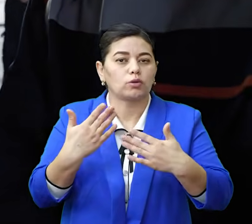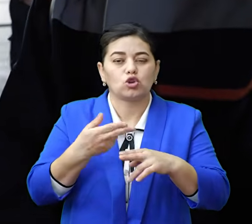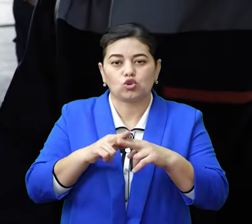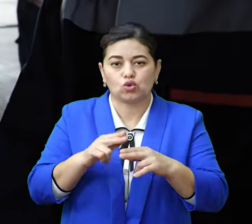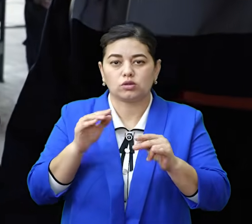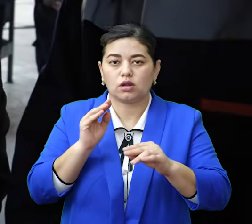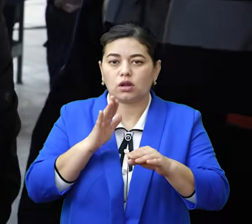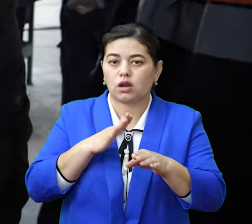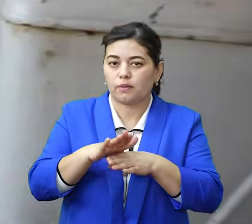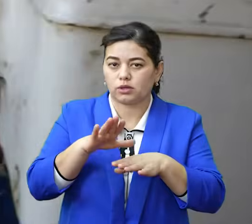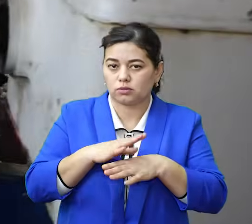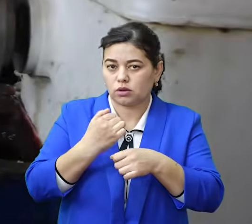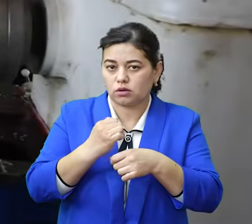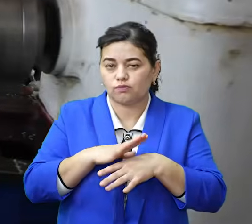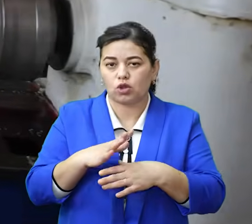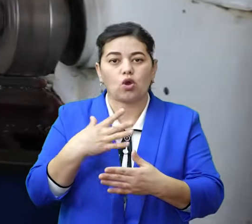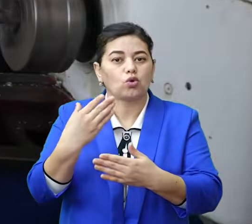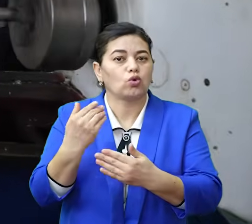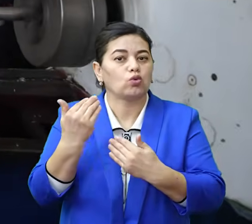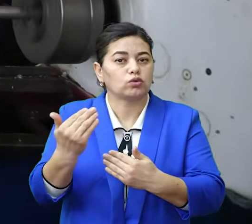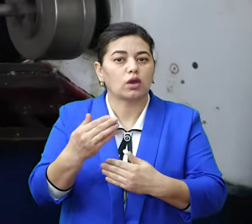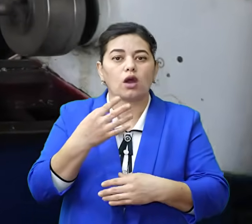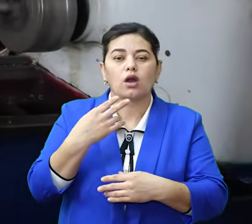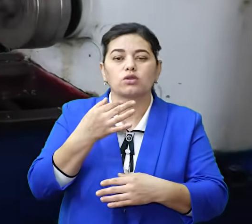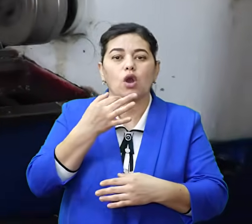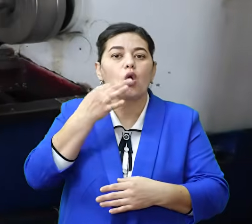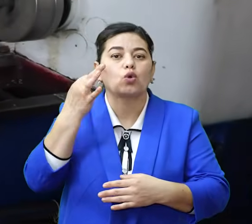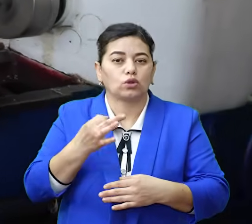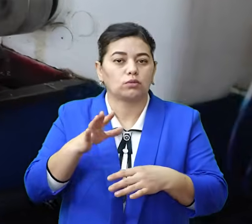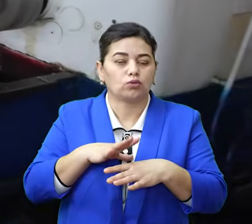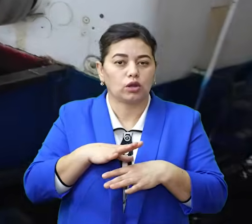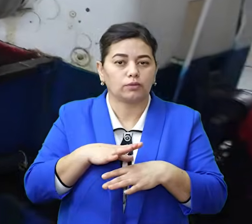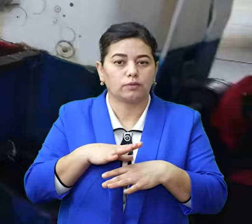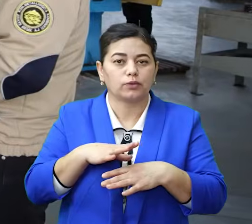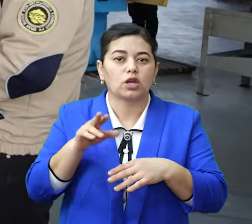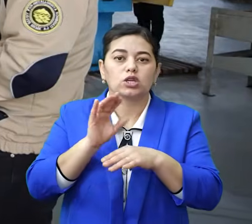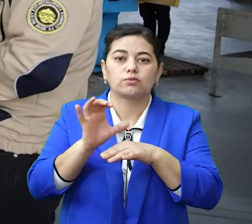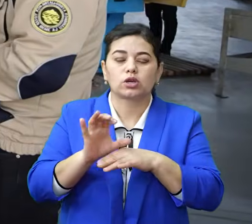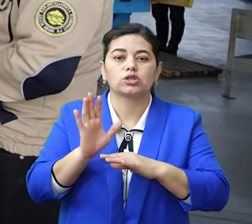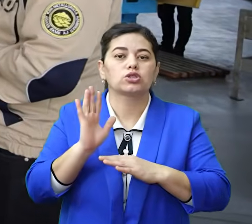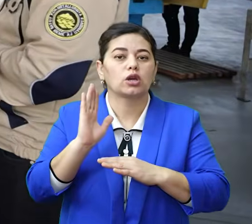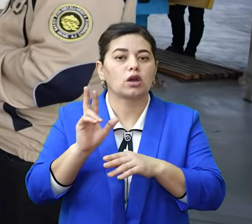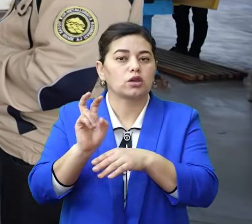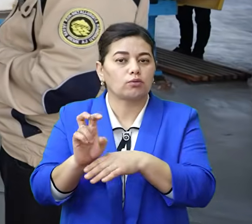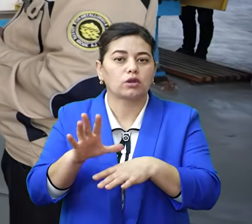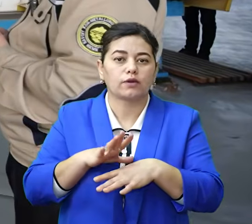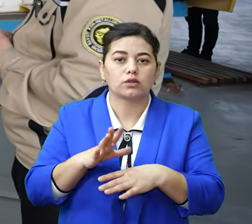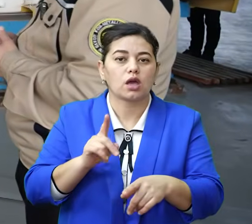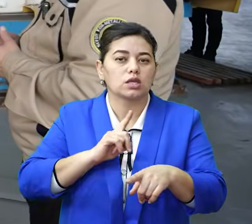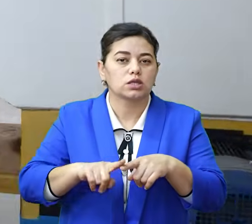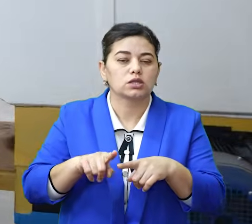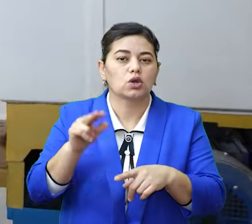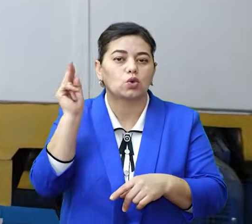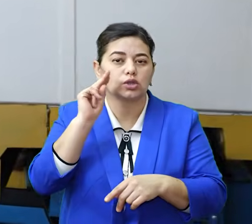narsalarni amalga oshiryapti. Ya'ni unga ko'nikma hosil bo'lyapti. Mana shu ko'nikma ishlab chiqarishga borgan paytda, demak, tez